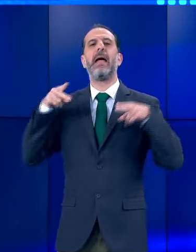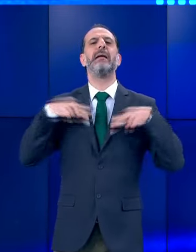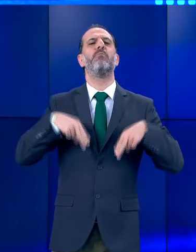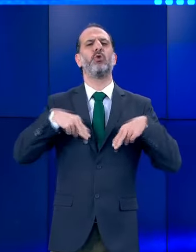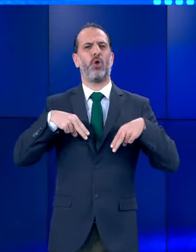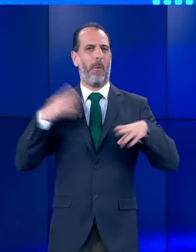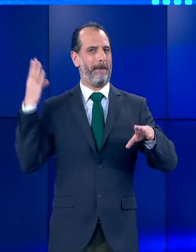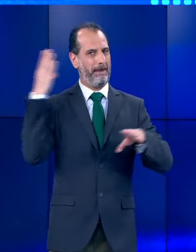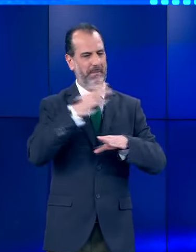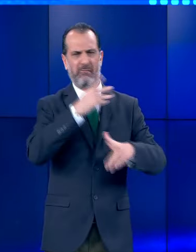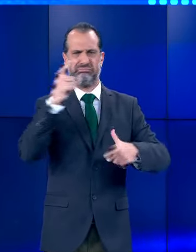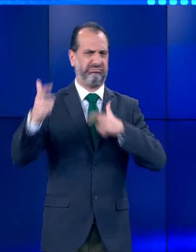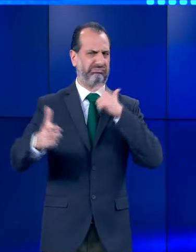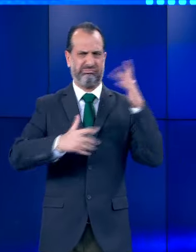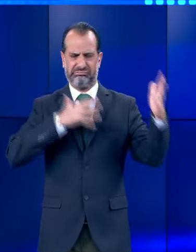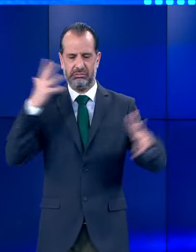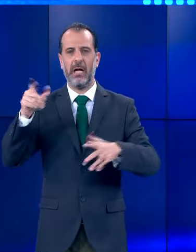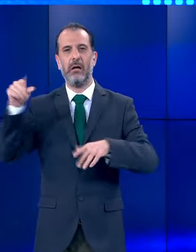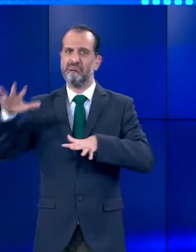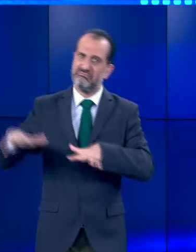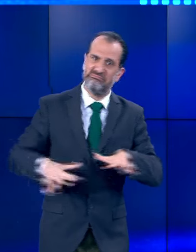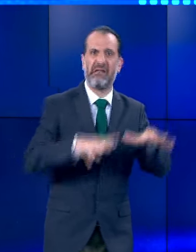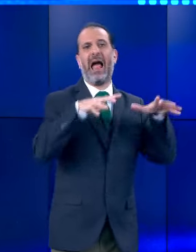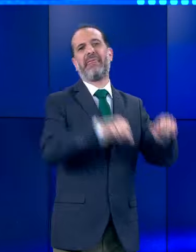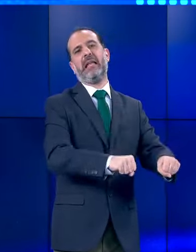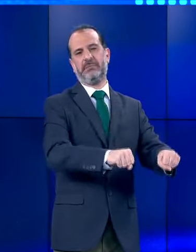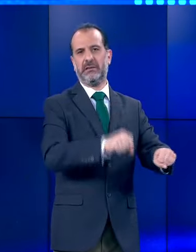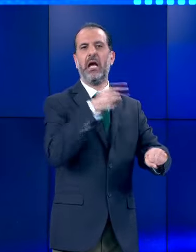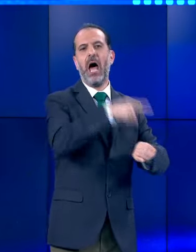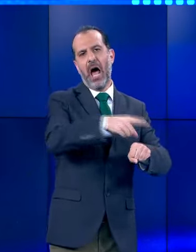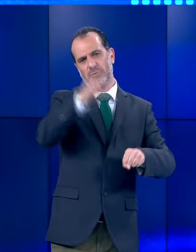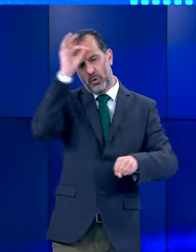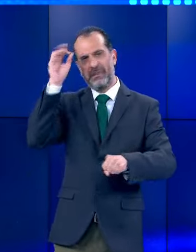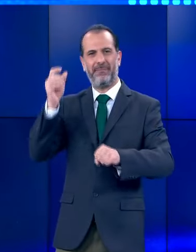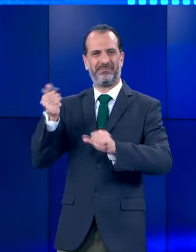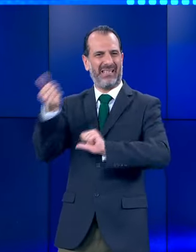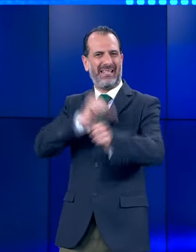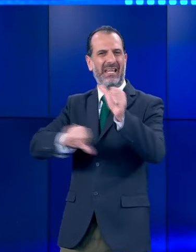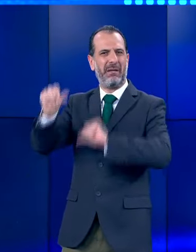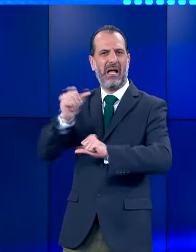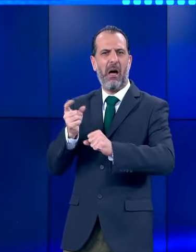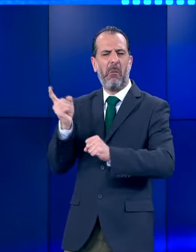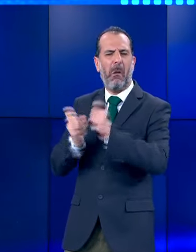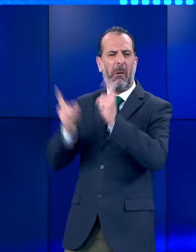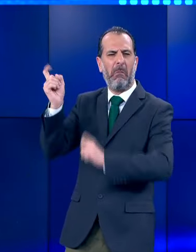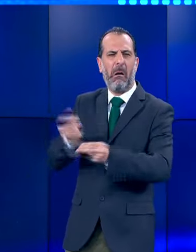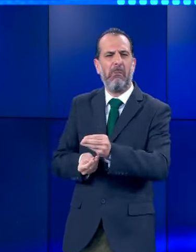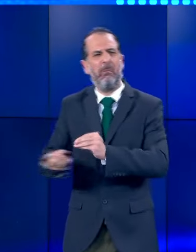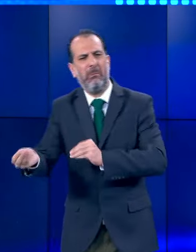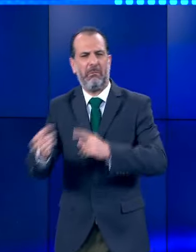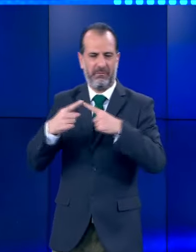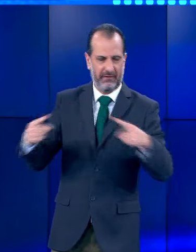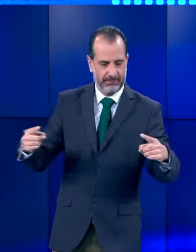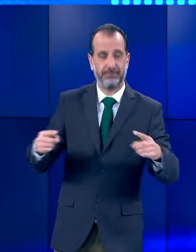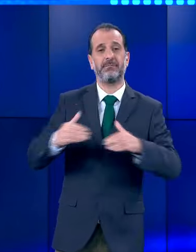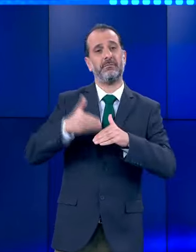τους. Δυνάμεις της αστυνομίας έκαναν χρήση χημικών εντός του κτηρίου. Τα επεισόδια συνεχίστηκαν και στη λεωφόρο Κηφισίας. Δύο πυροσβέστες